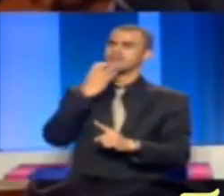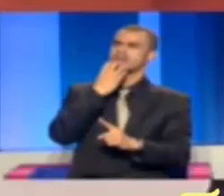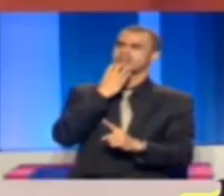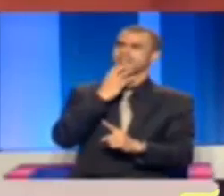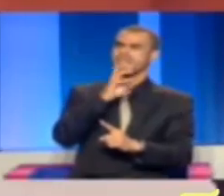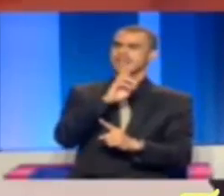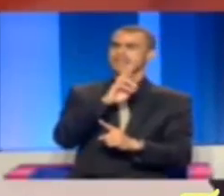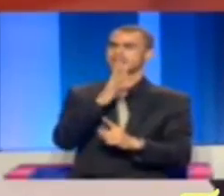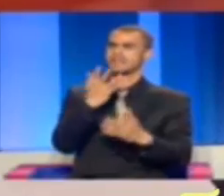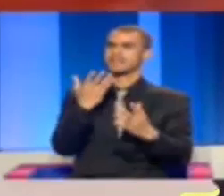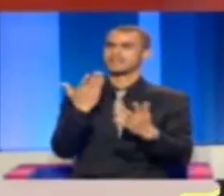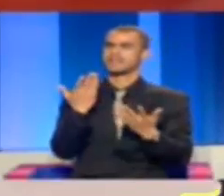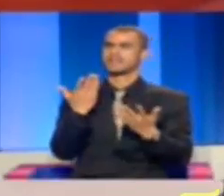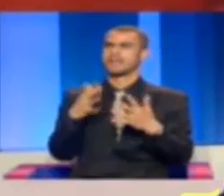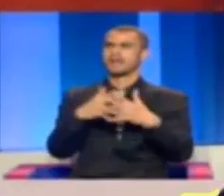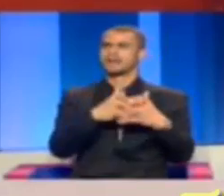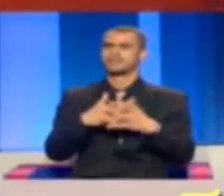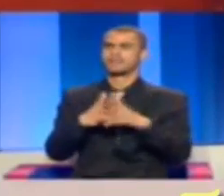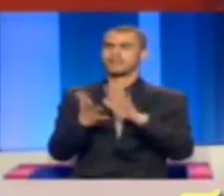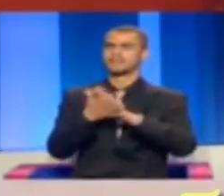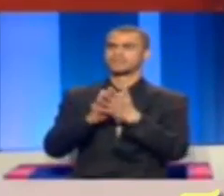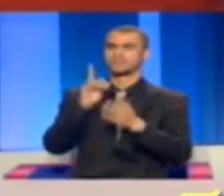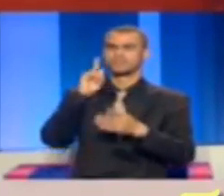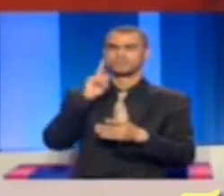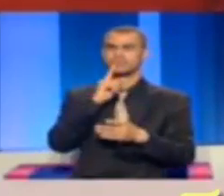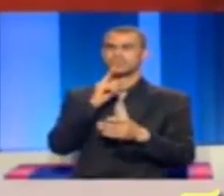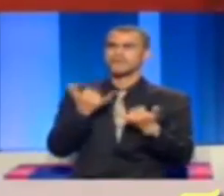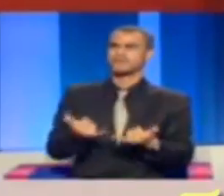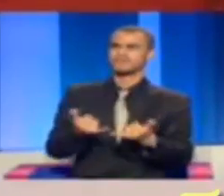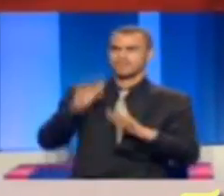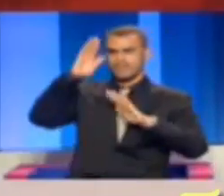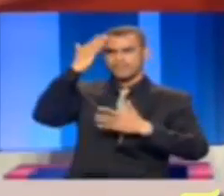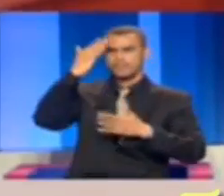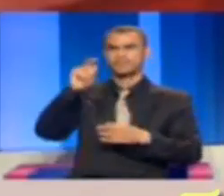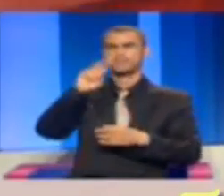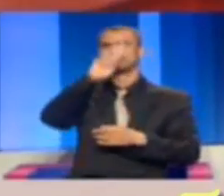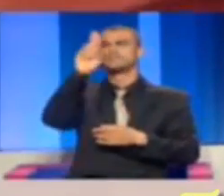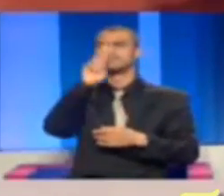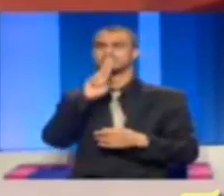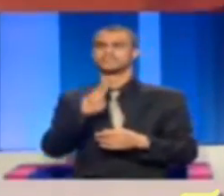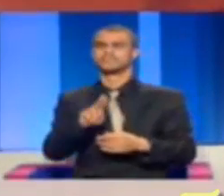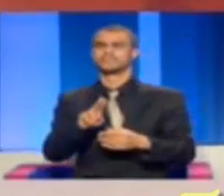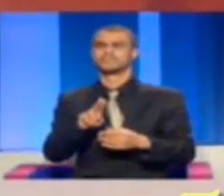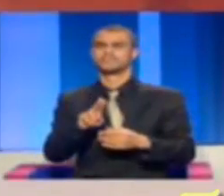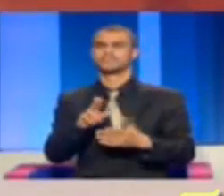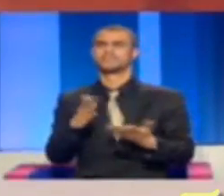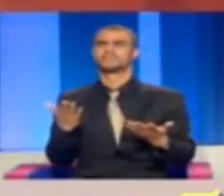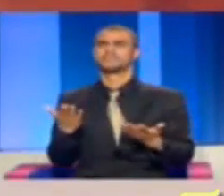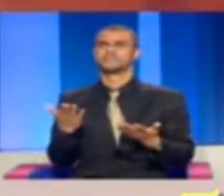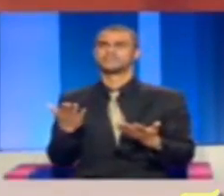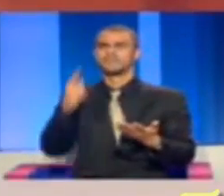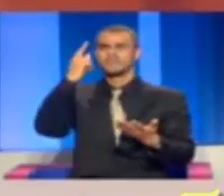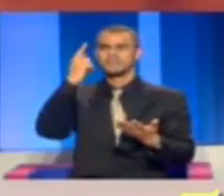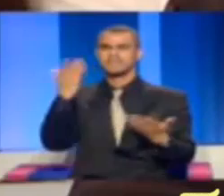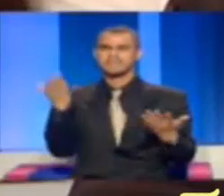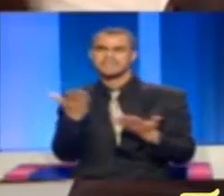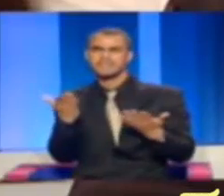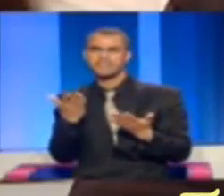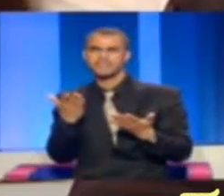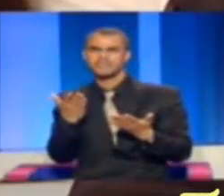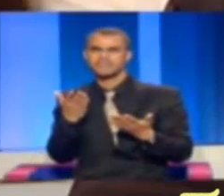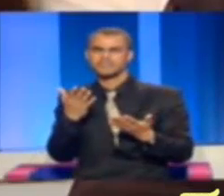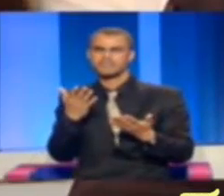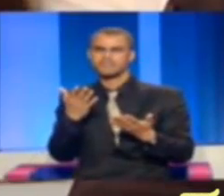محمد الثاني دائما في مساله ديال التمثلات، يعني حنا في المغرب وغنعاود نطرح السؤال يعني بصيغه اخرى اللي طرحته على السي عرسي، كيفاش